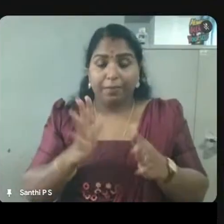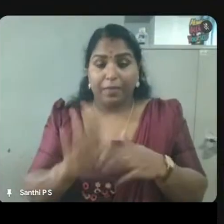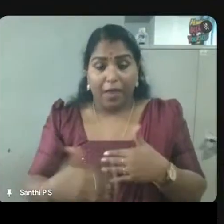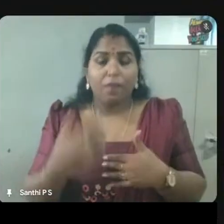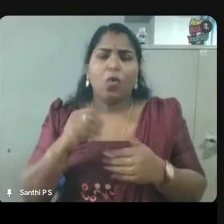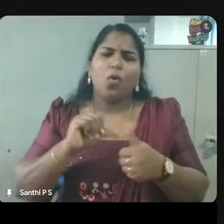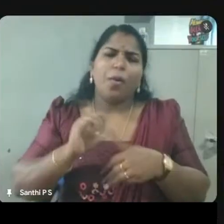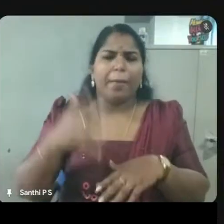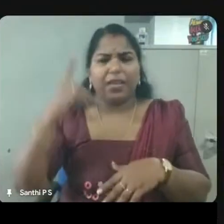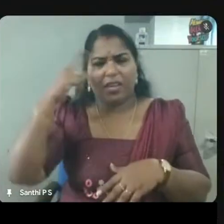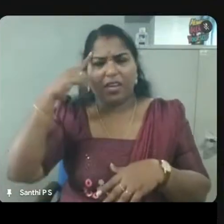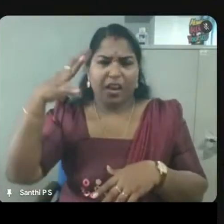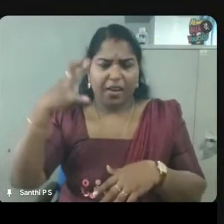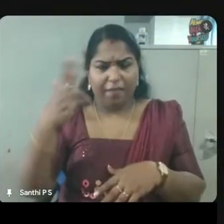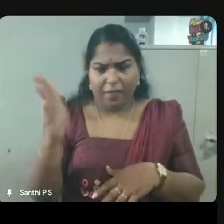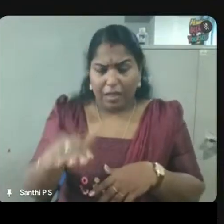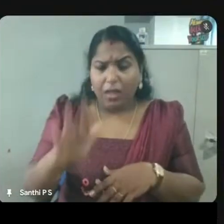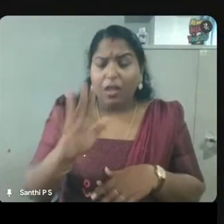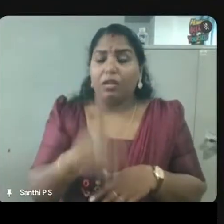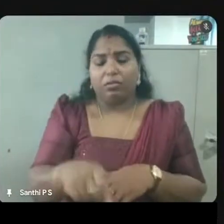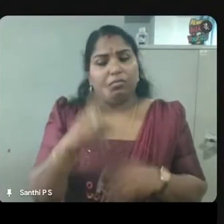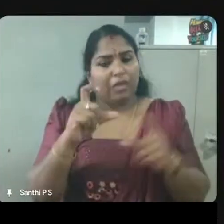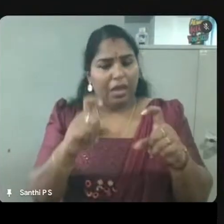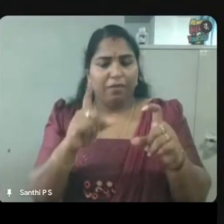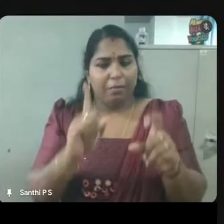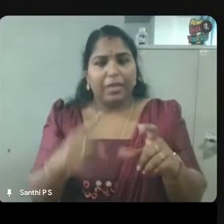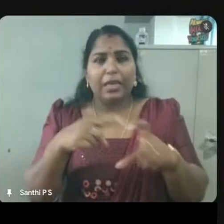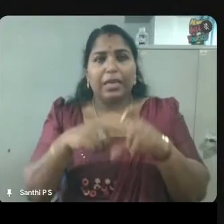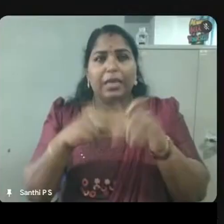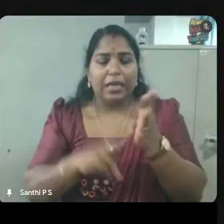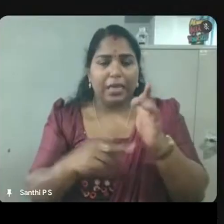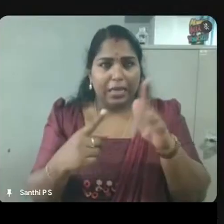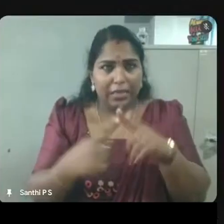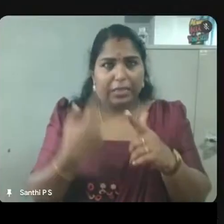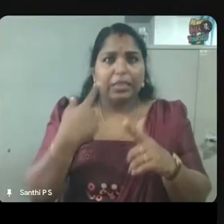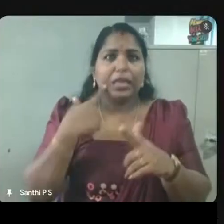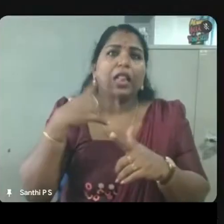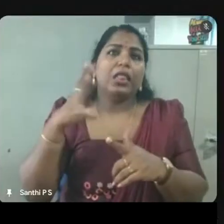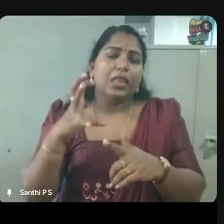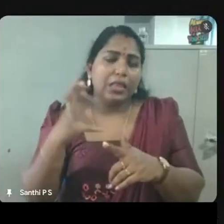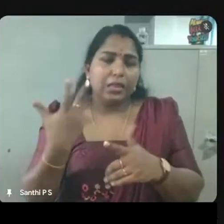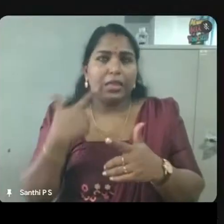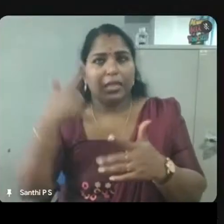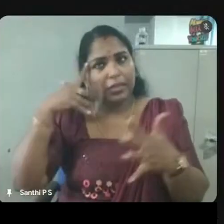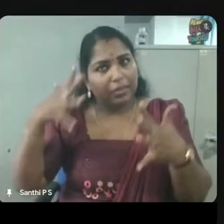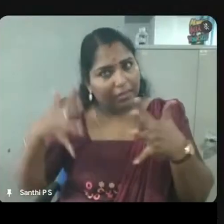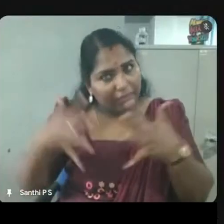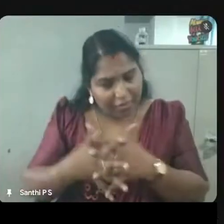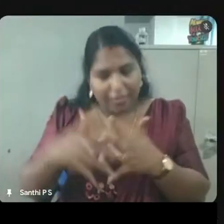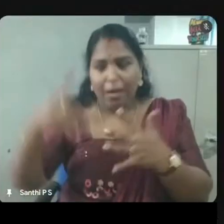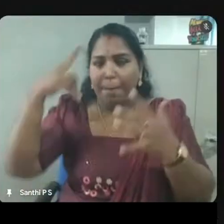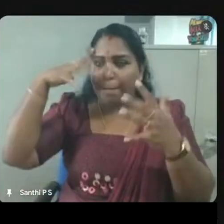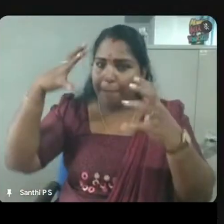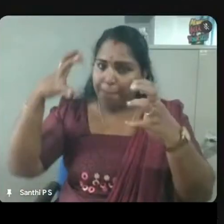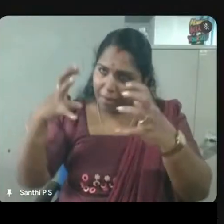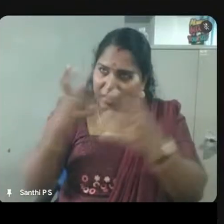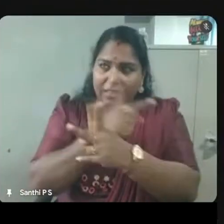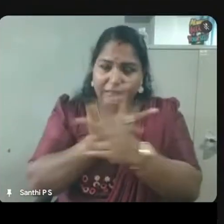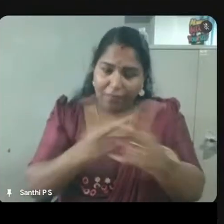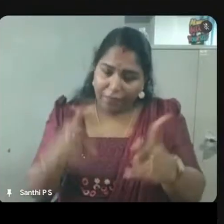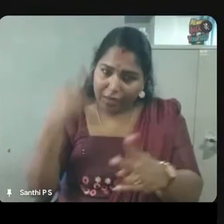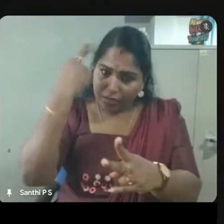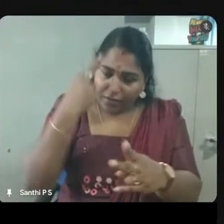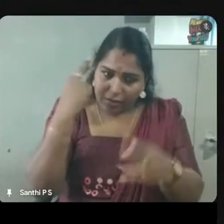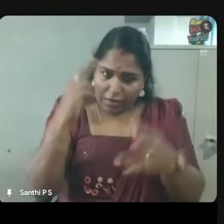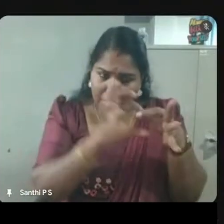അതും നമ്മൾ ആലോചിക്കണം. പിന്നെ ENT കാരണങ്ങൾ, ഡെന്റൽ കാരണങ്ങൾ, സ്ട്രെസ്, മൈഗ്രെയിൻ, അങ്ങനെ പല കാരണങ്ങൾ കൊണ്ടും നമുക്ക് കണ്ണിന്റെ ചുറ്റും വേദന